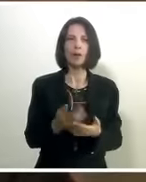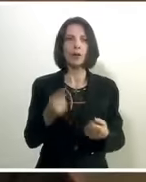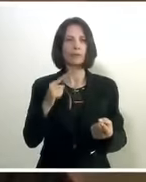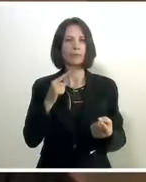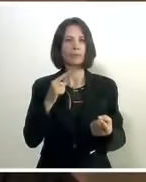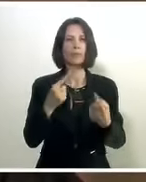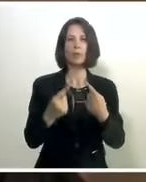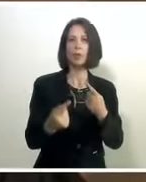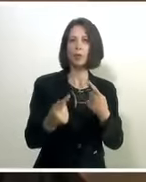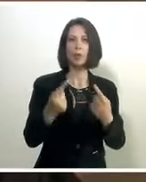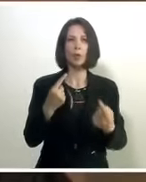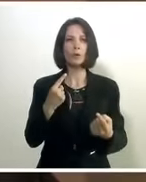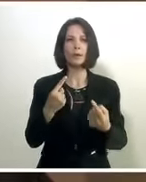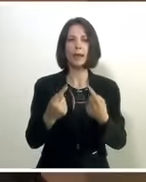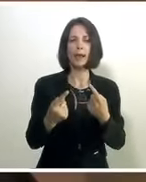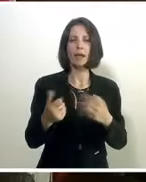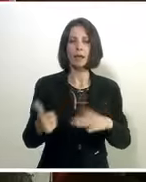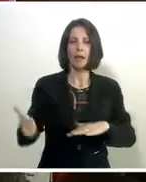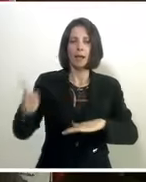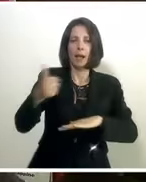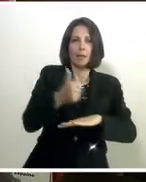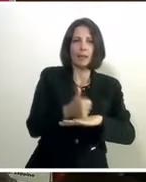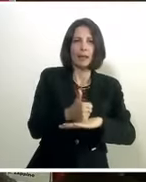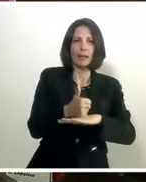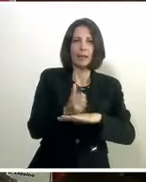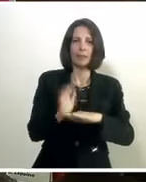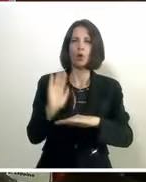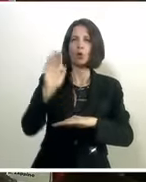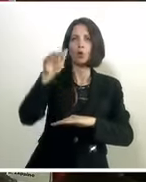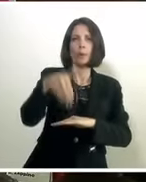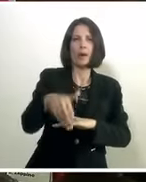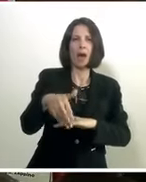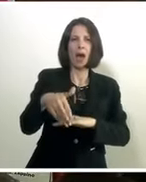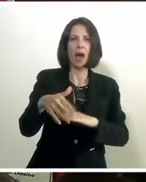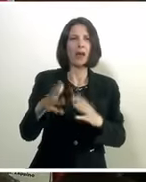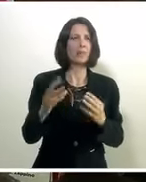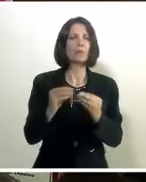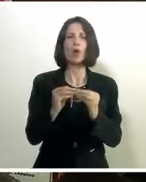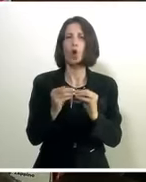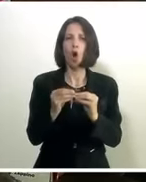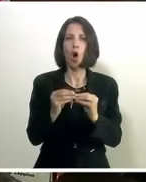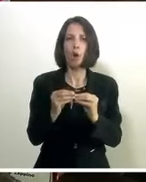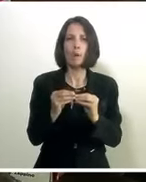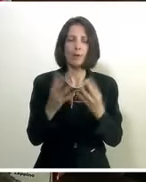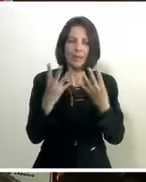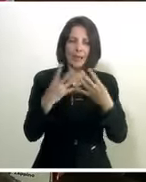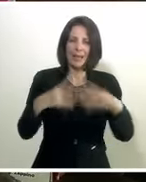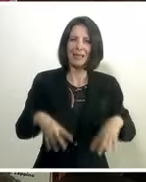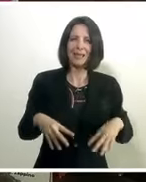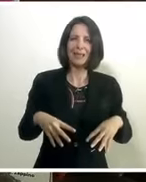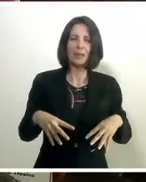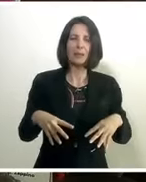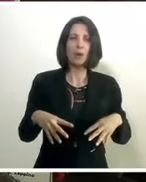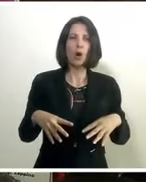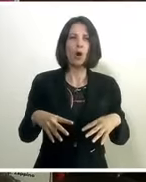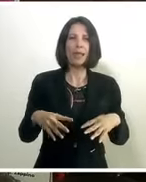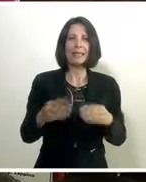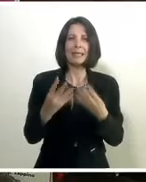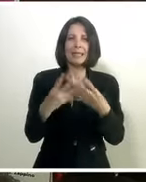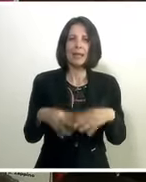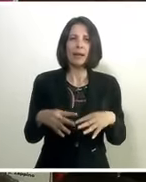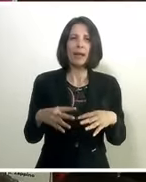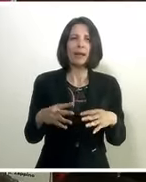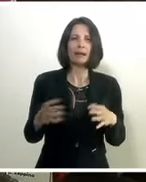modo superare il capitalismo inteso come meccanismo come sistema che crea masse crescenti di